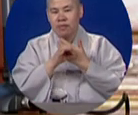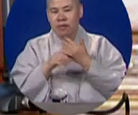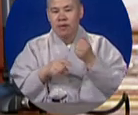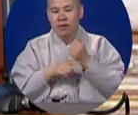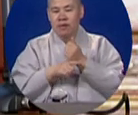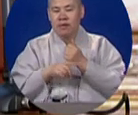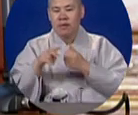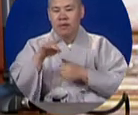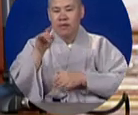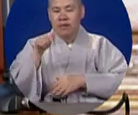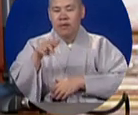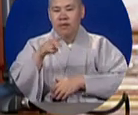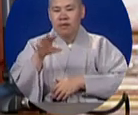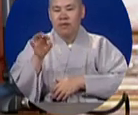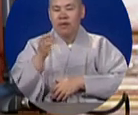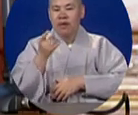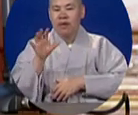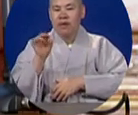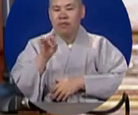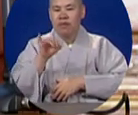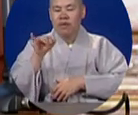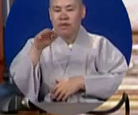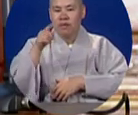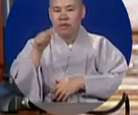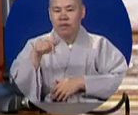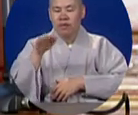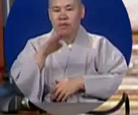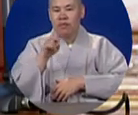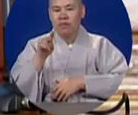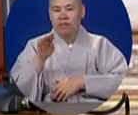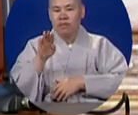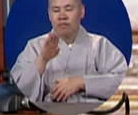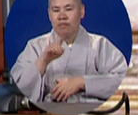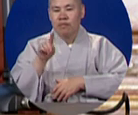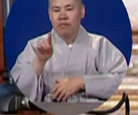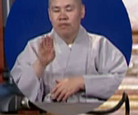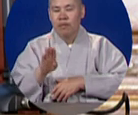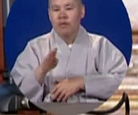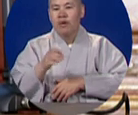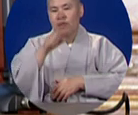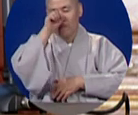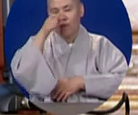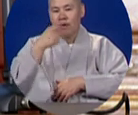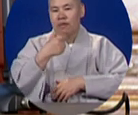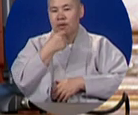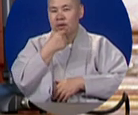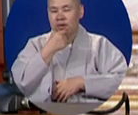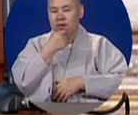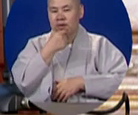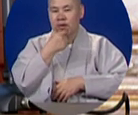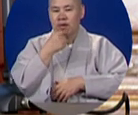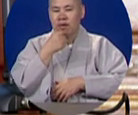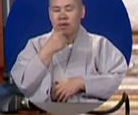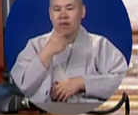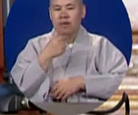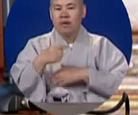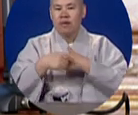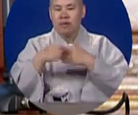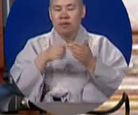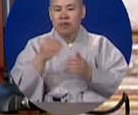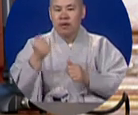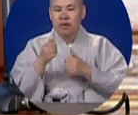색성향미 촉법에 좋아하고 싫어하는 데 집착을 하면 자기 보리심